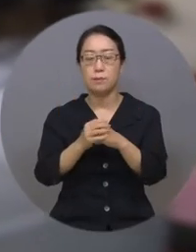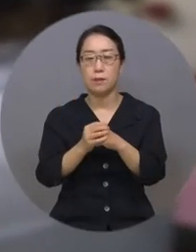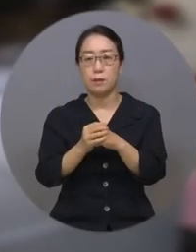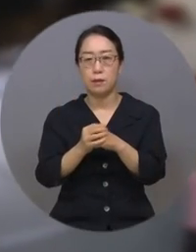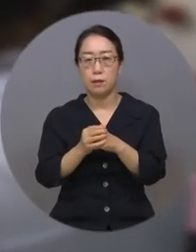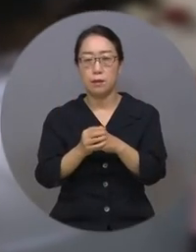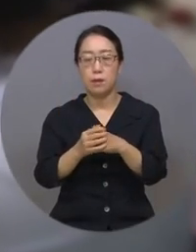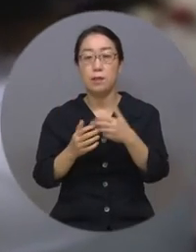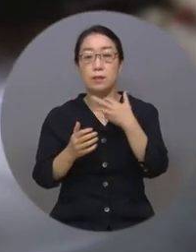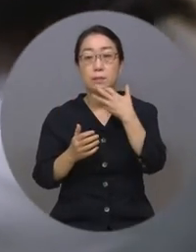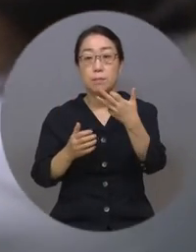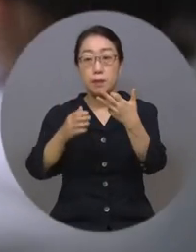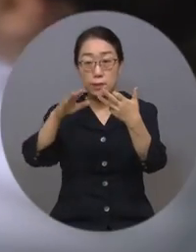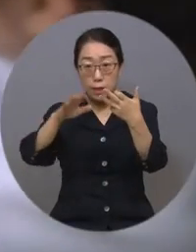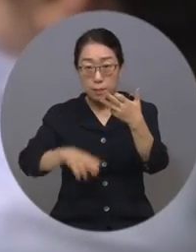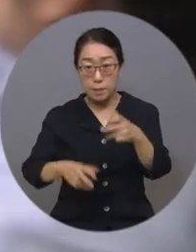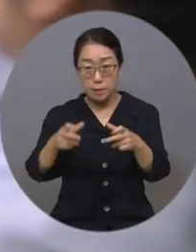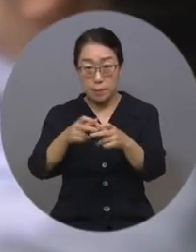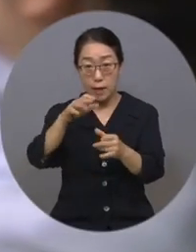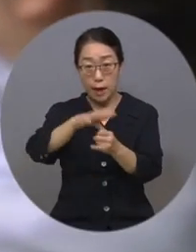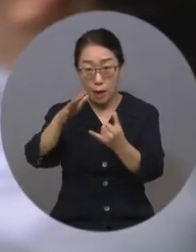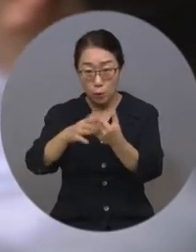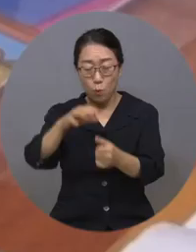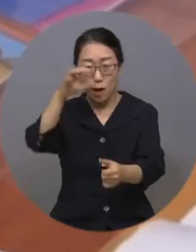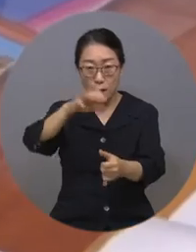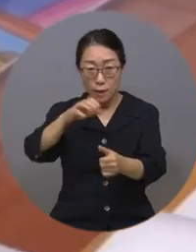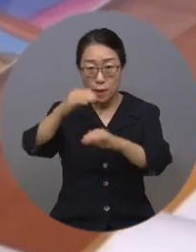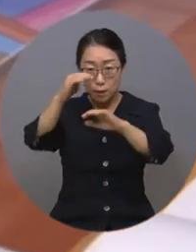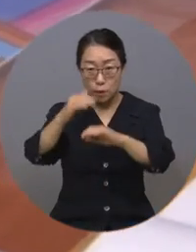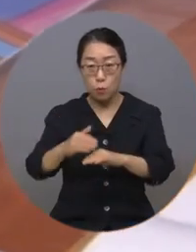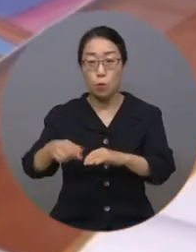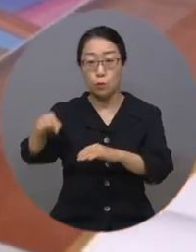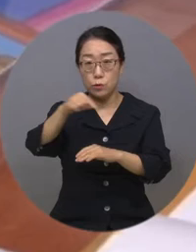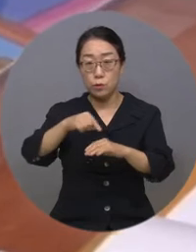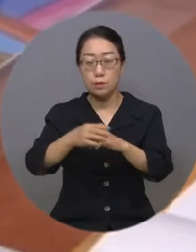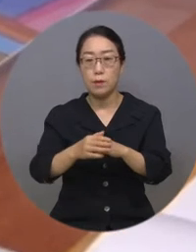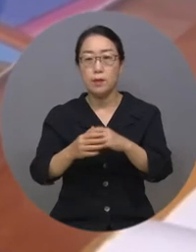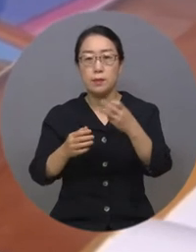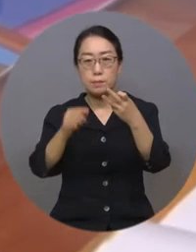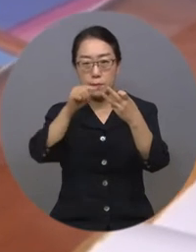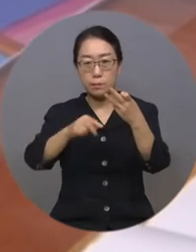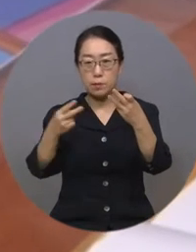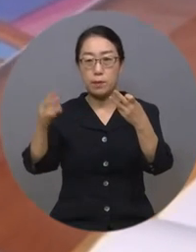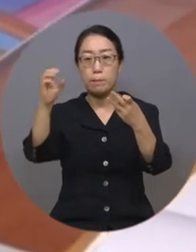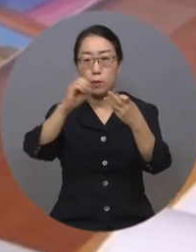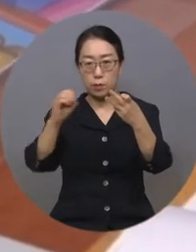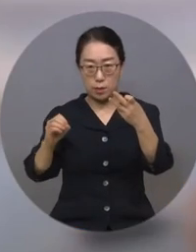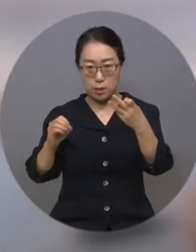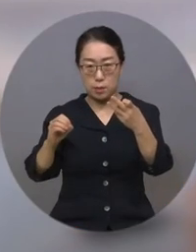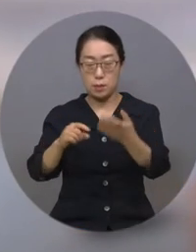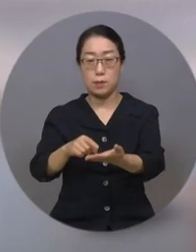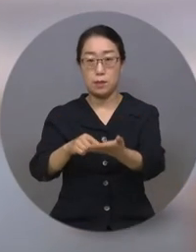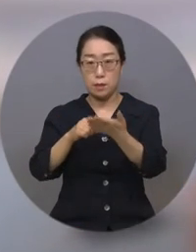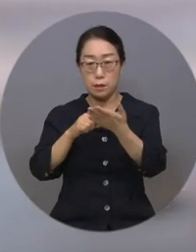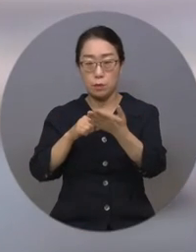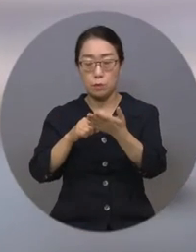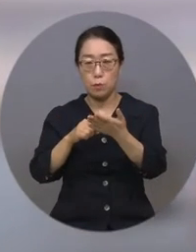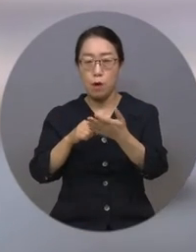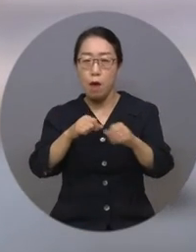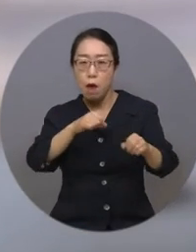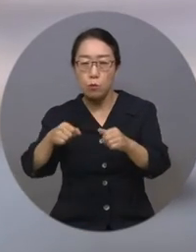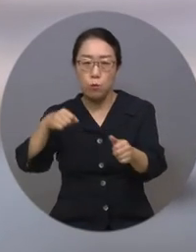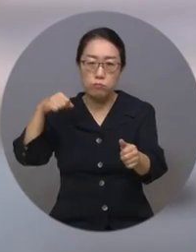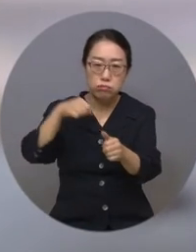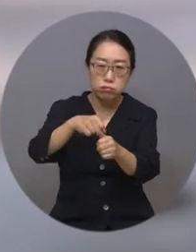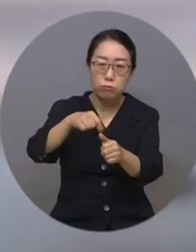18세 미만 의 장애아 도 학대 사례는 전체 학대 사례의 13.2% 로 나타났으며 주 행위자는